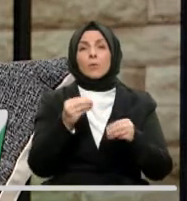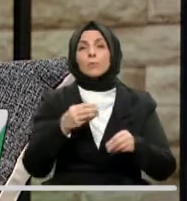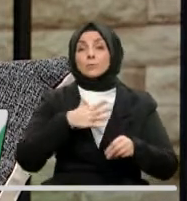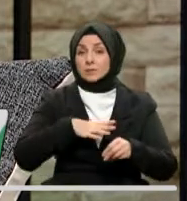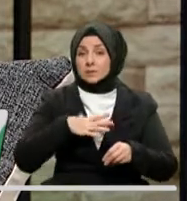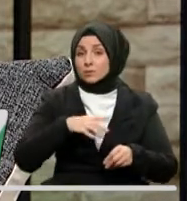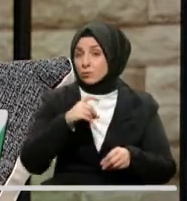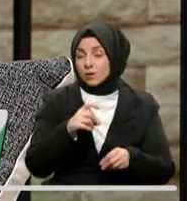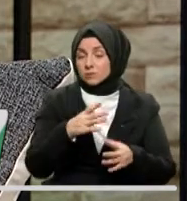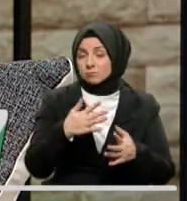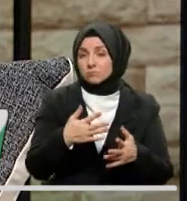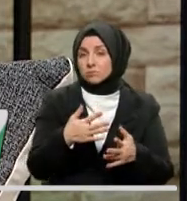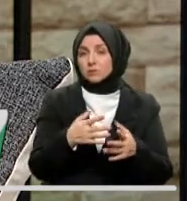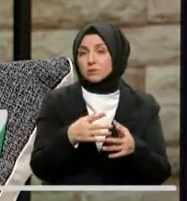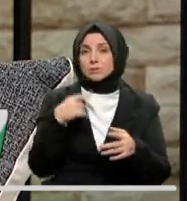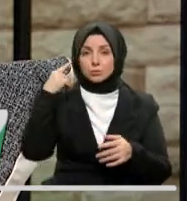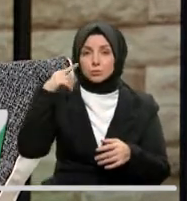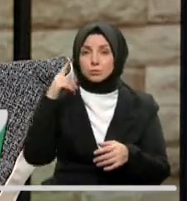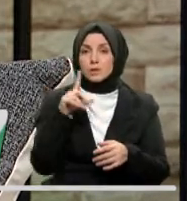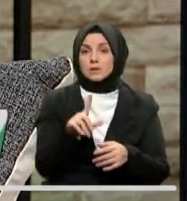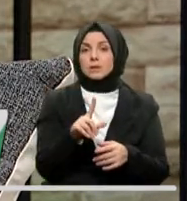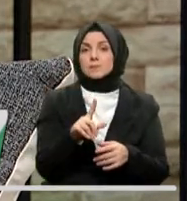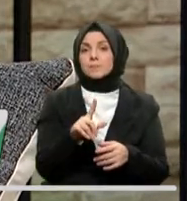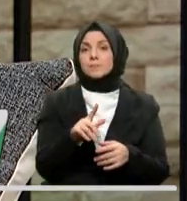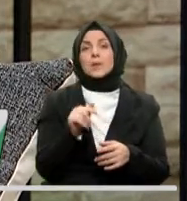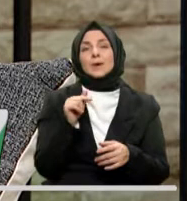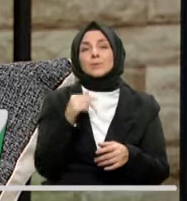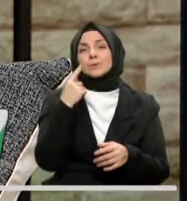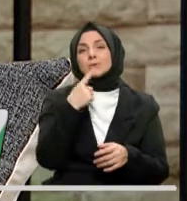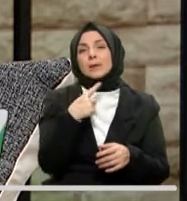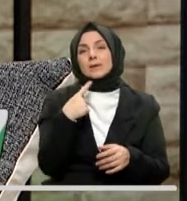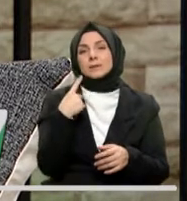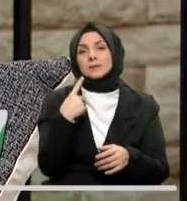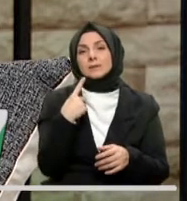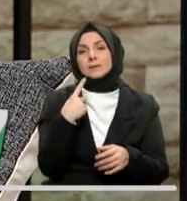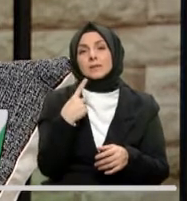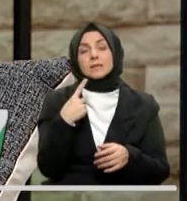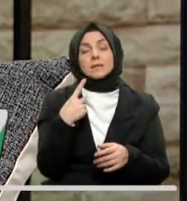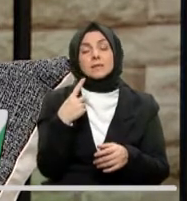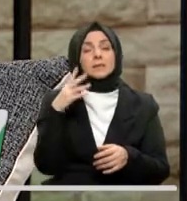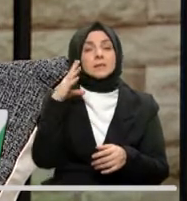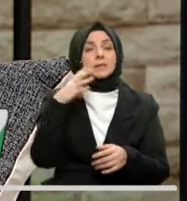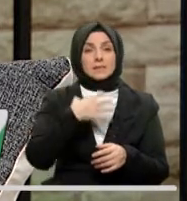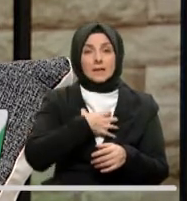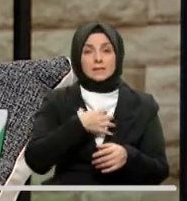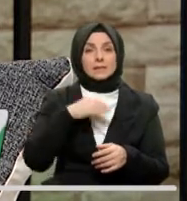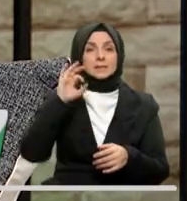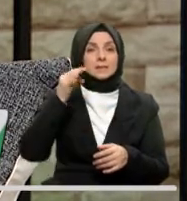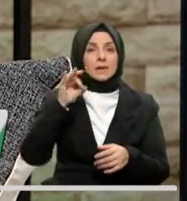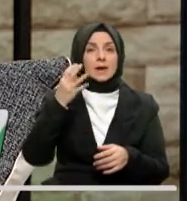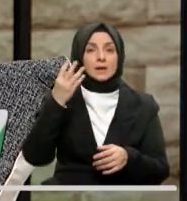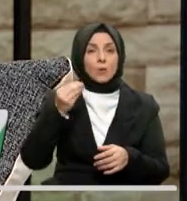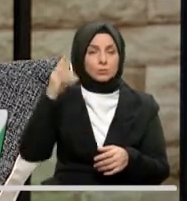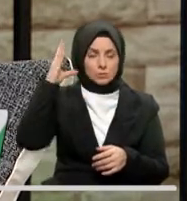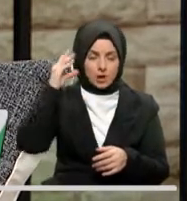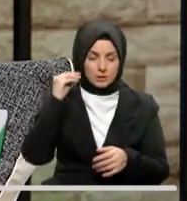karşı çok mu manipülatif bir noktada kalıyor sürekli Manipüle ediyoruz Burası da önemli O yüzden farkındalık yani her an farkını bu